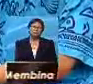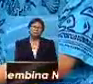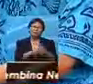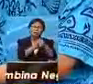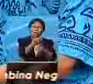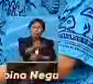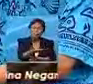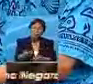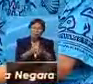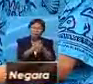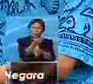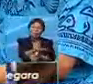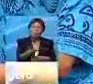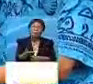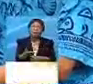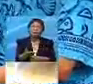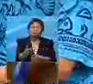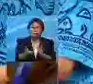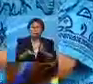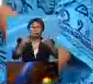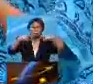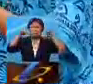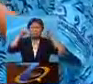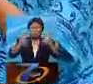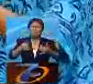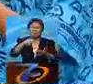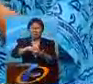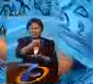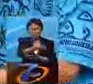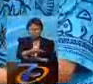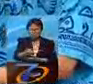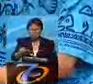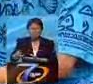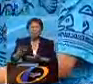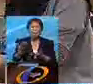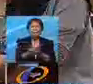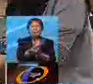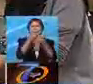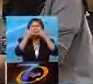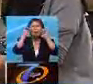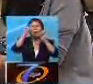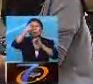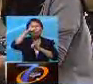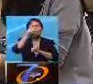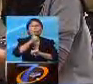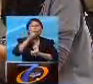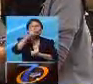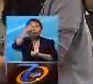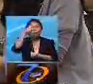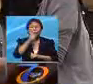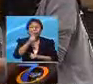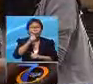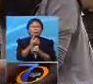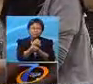produk-produk yang mana yang tengah naik sekarang ni. So ini adalah produk-produk yang terbaru. Untuk perempuan, it's